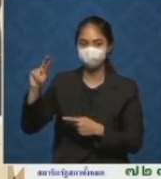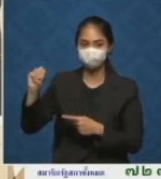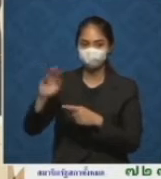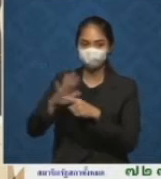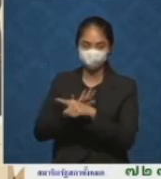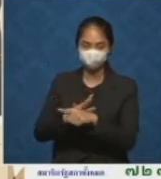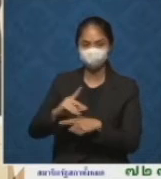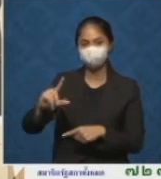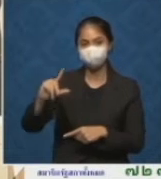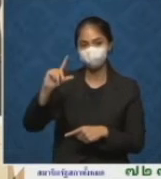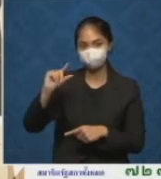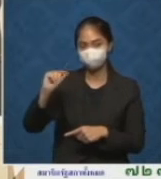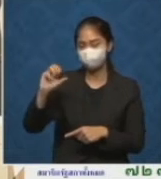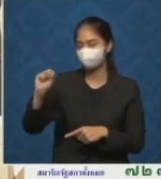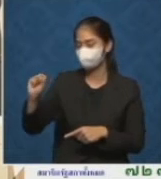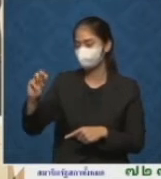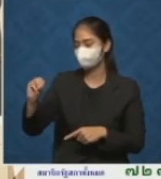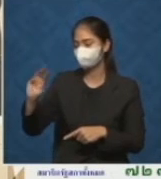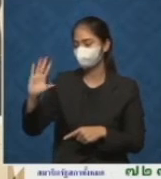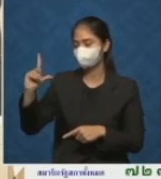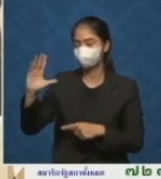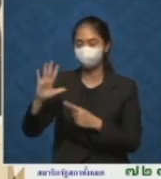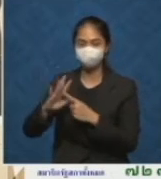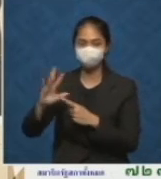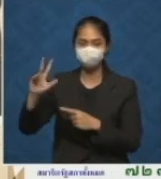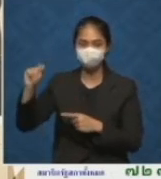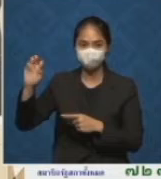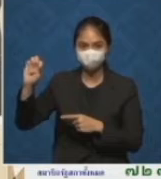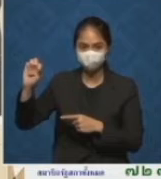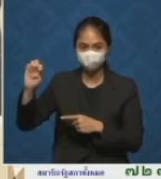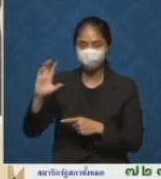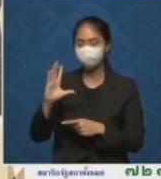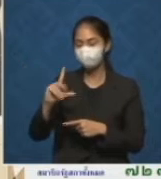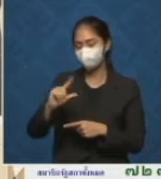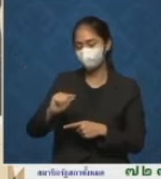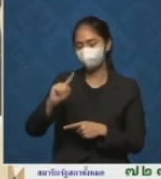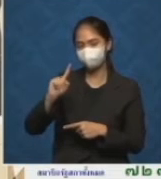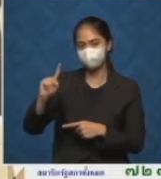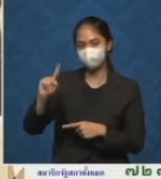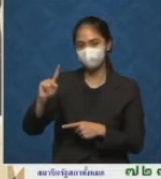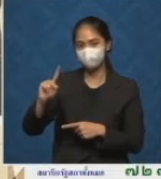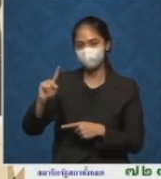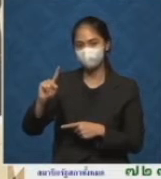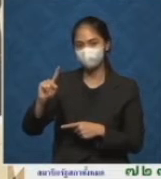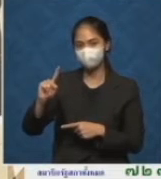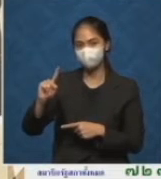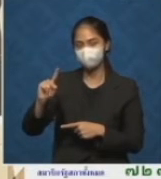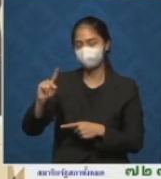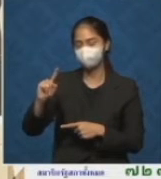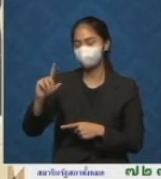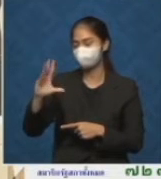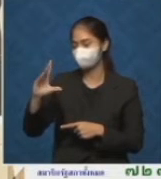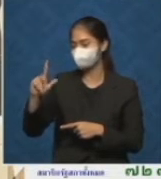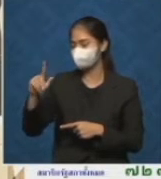20นายสมชายเสียงหลาย21นายตวงอันทชัย